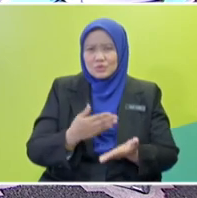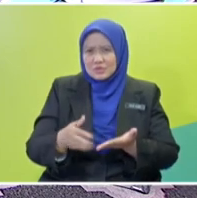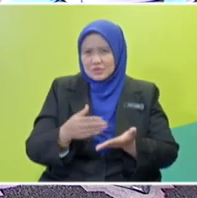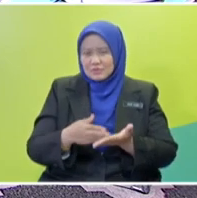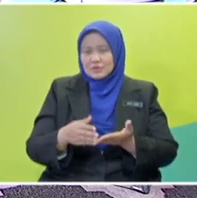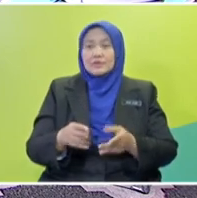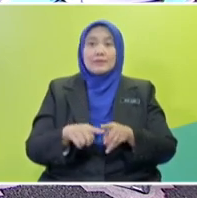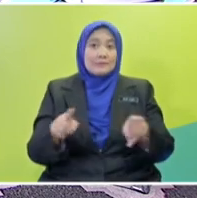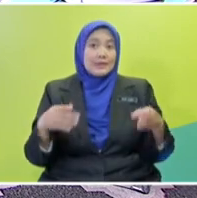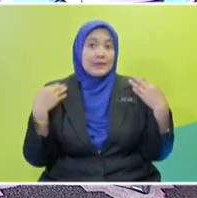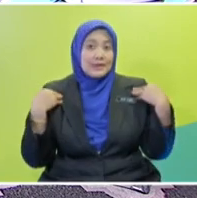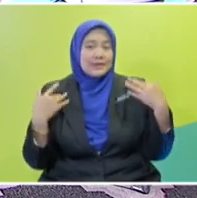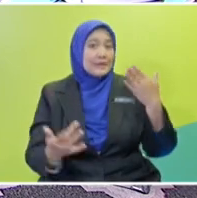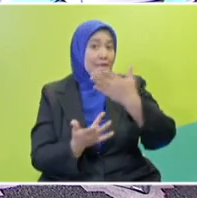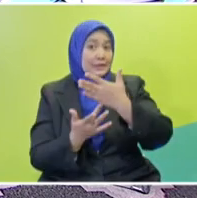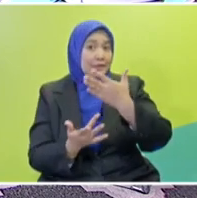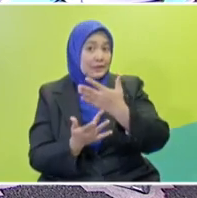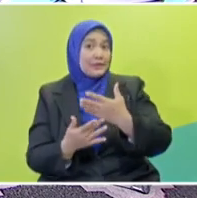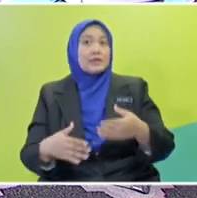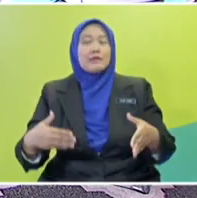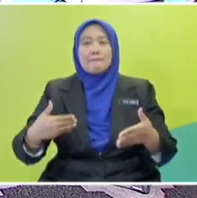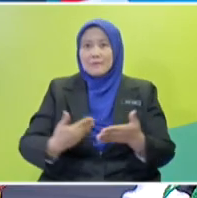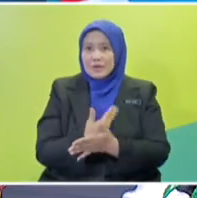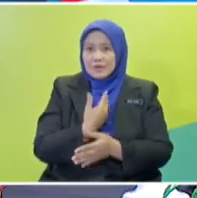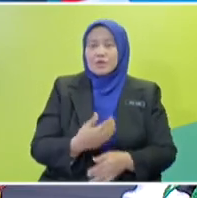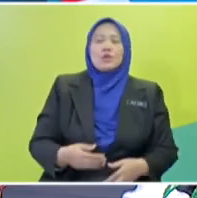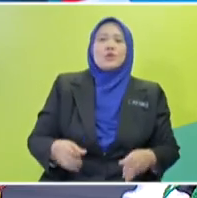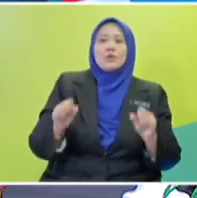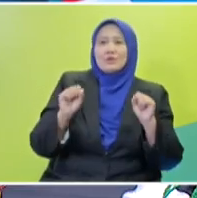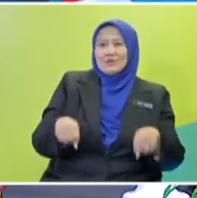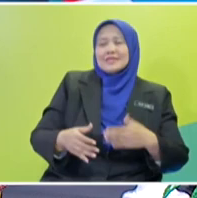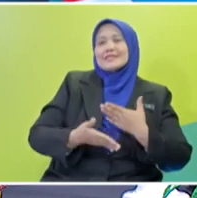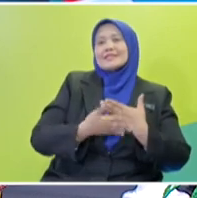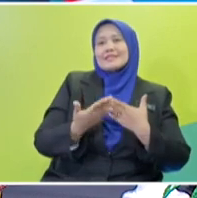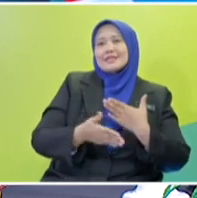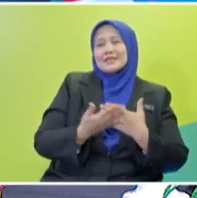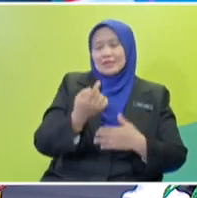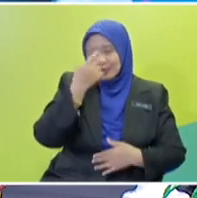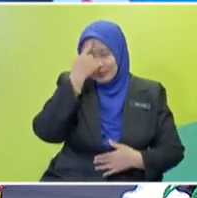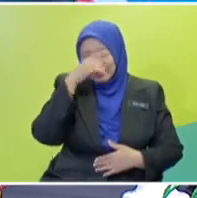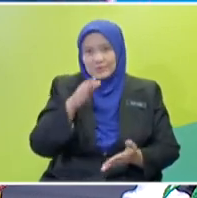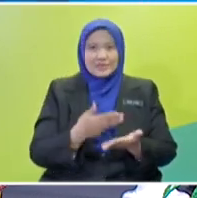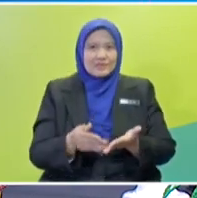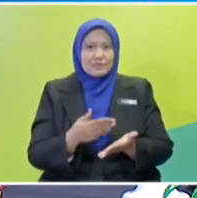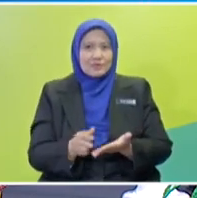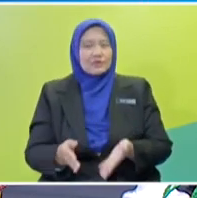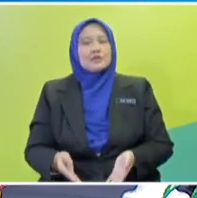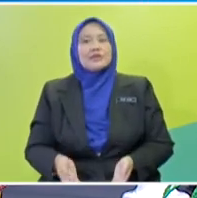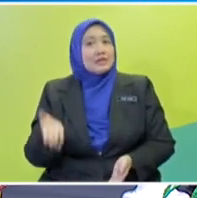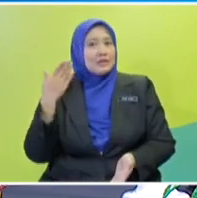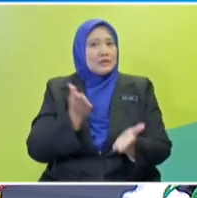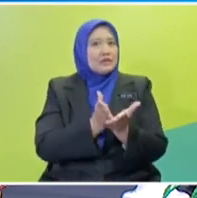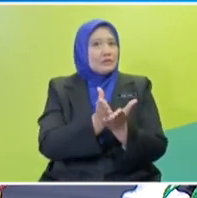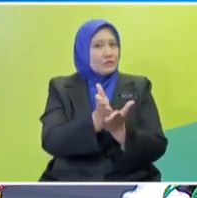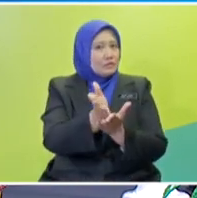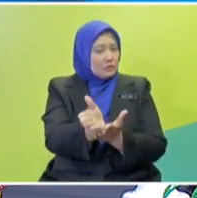jadi kita tak perlu susah-susah anak sapu-sampah ndak Kena ada penyedot lagi nih yang sekarang nih dia udah Terus ee jadi penyedap